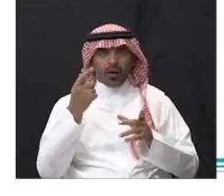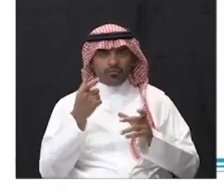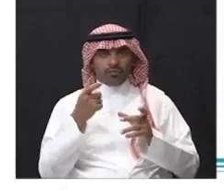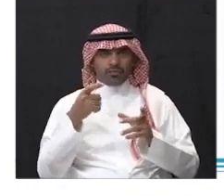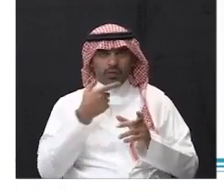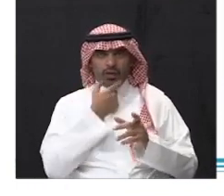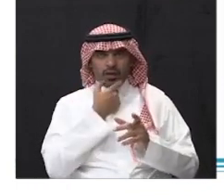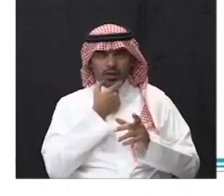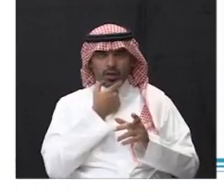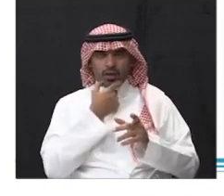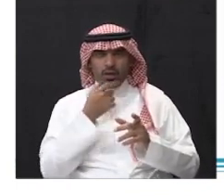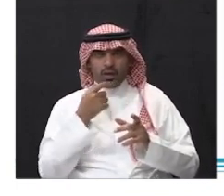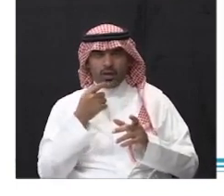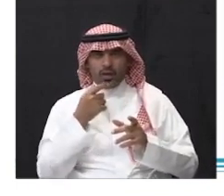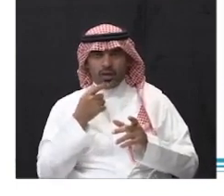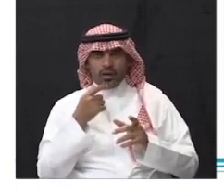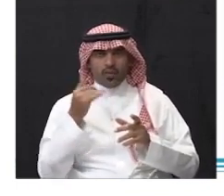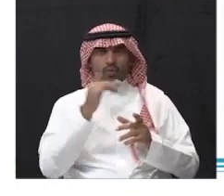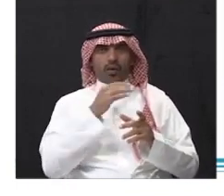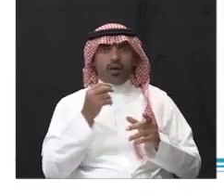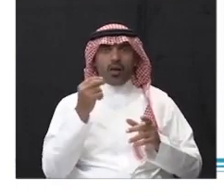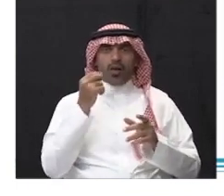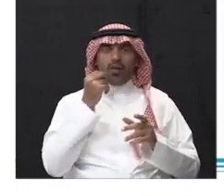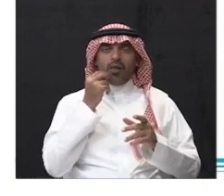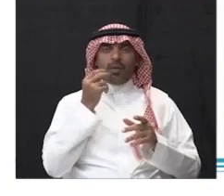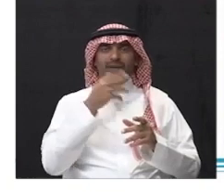الغزو البريطاني لعدن عام